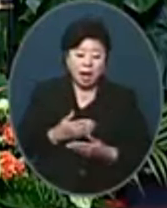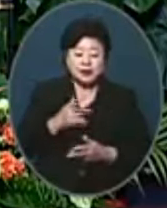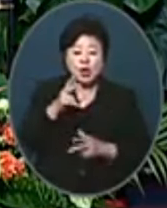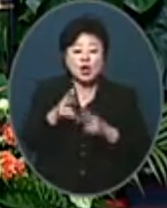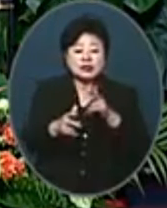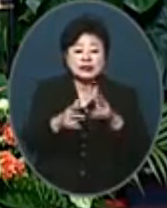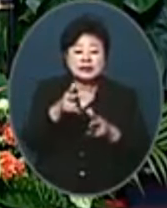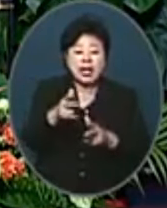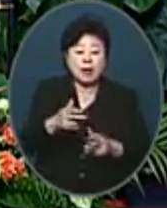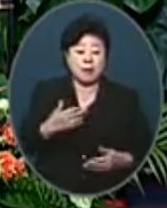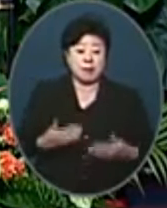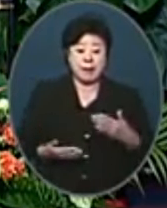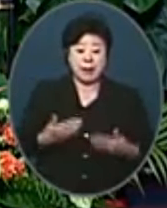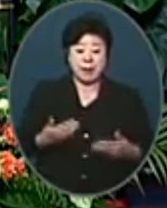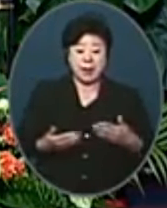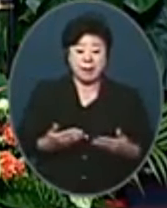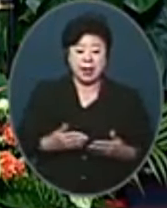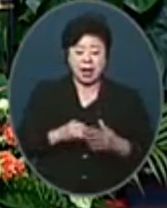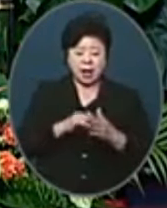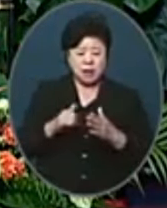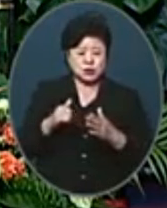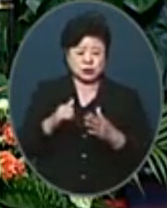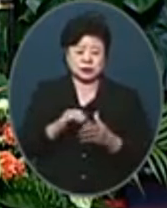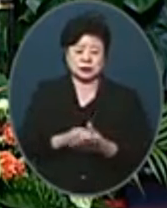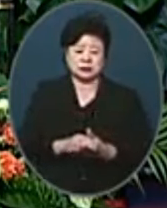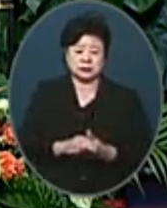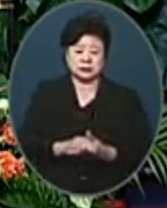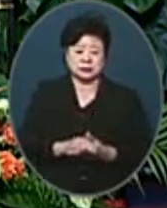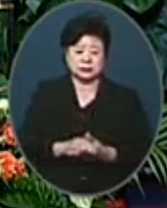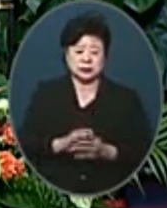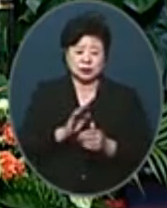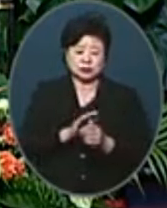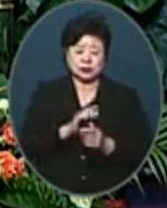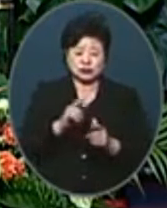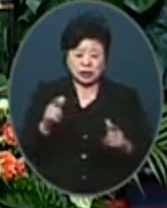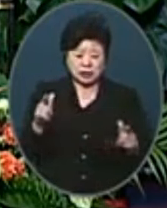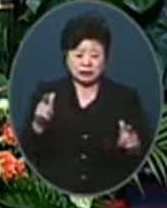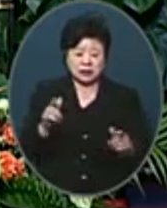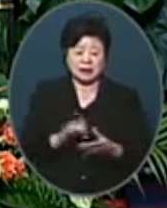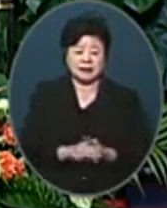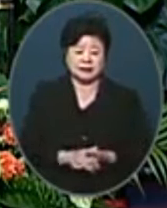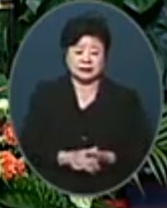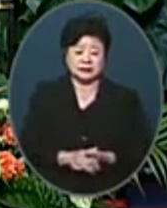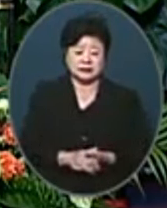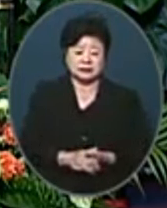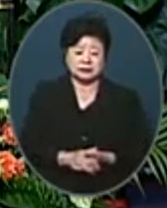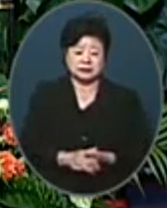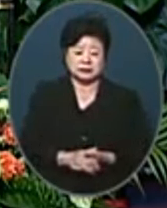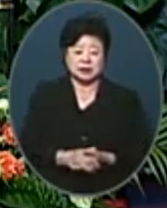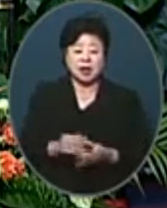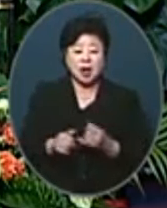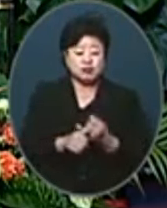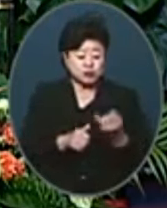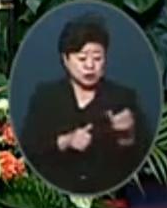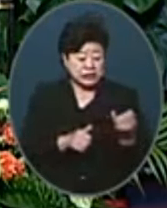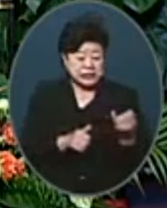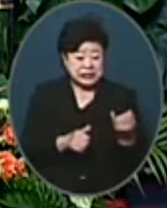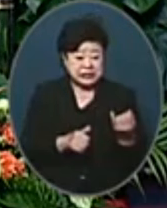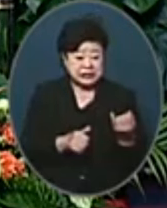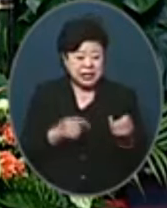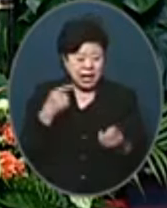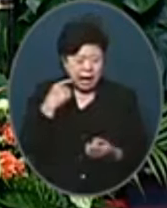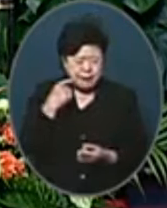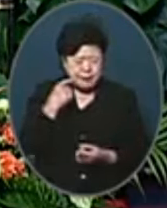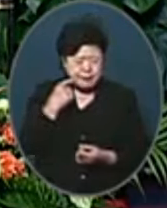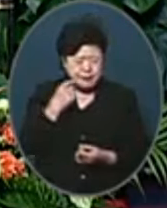한다고 너무 바빠서 가족들을 등한히 하고 살았는데 그런 중에 부인이 암에